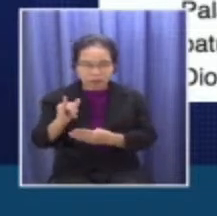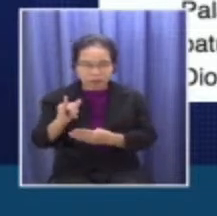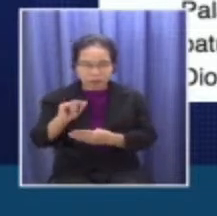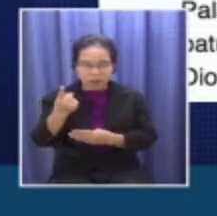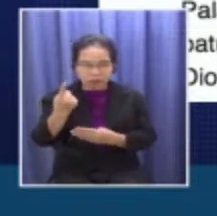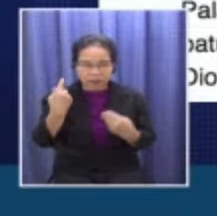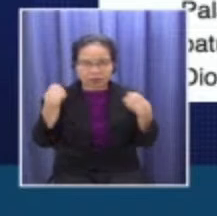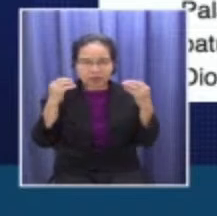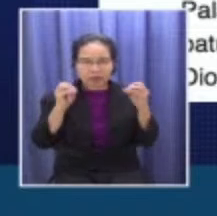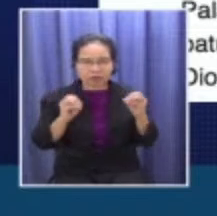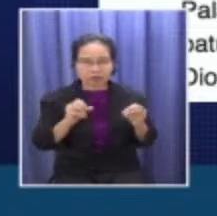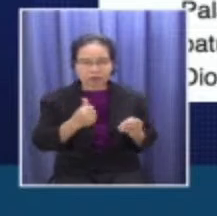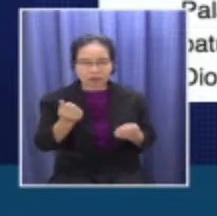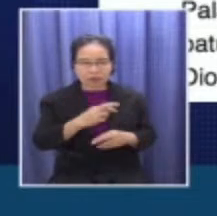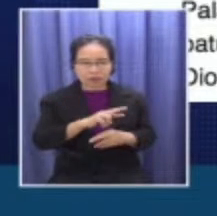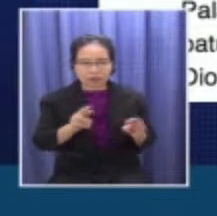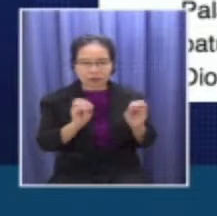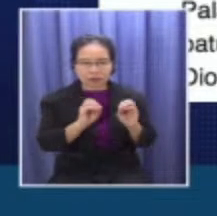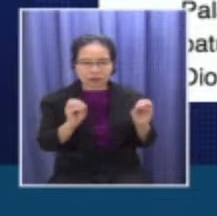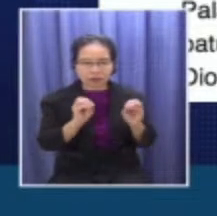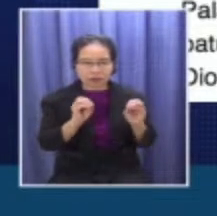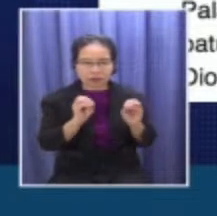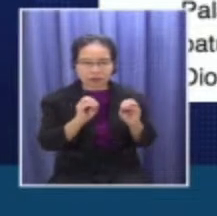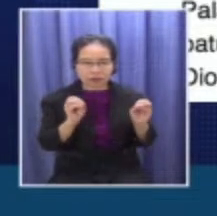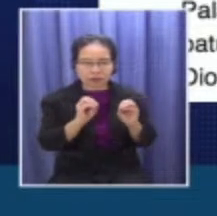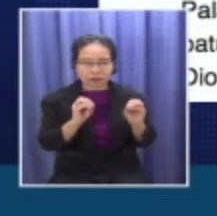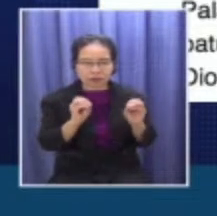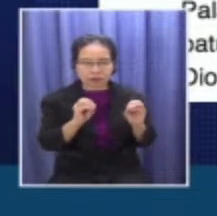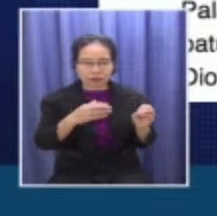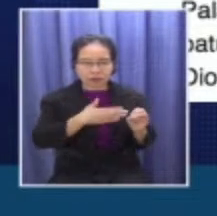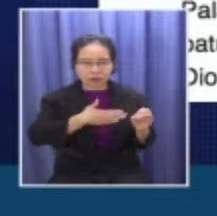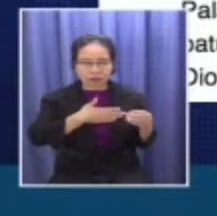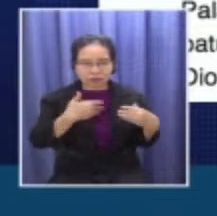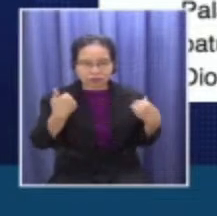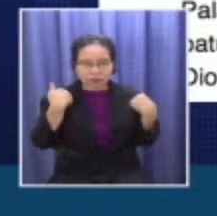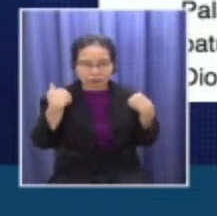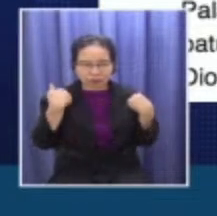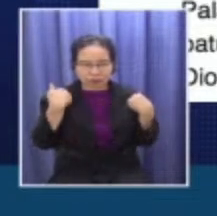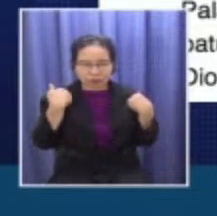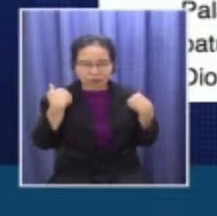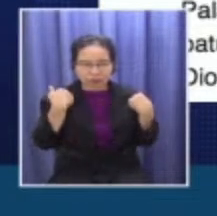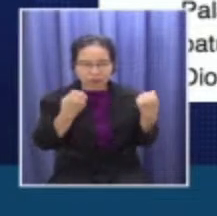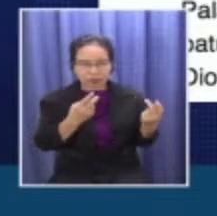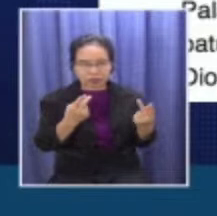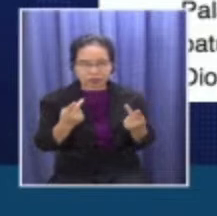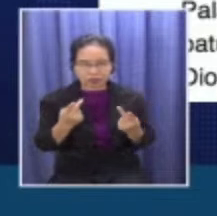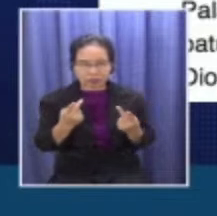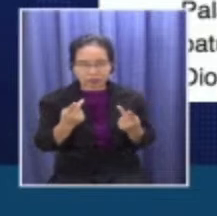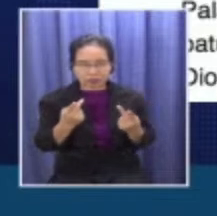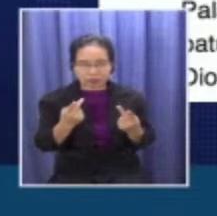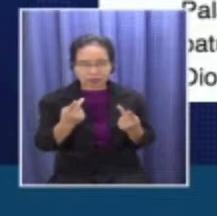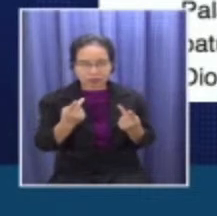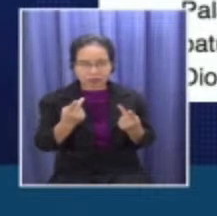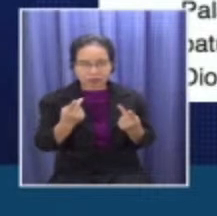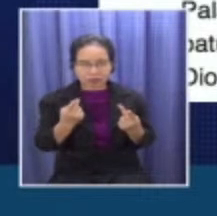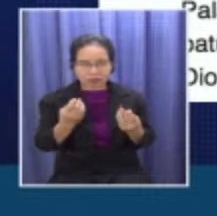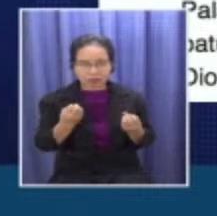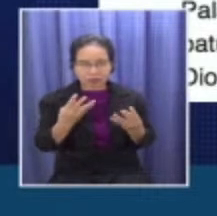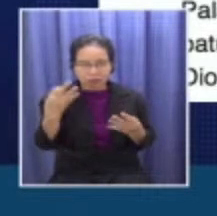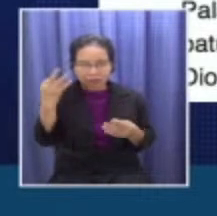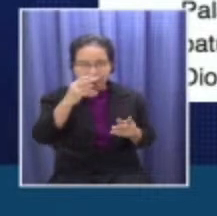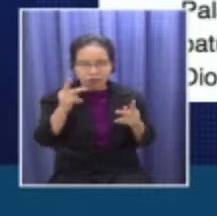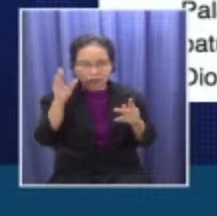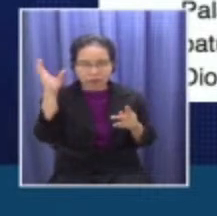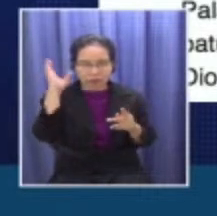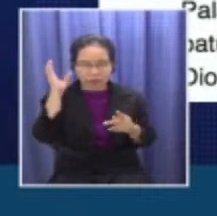ahomone pi betumi atena nipa na se Nyankopɔn pam wo no kora no a wobetumi asen ba betena nipa bi no wo ba ode na ahomone